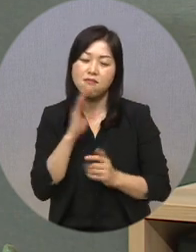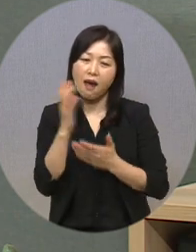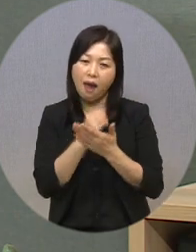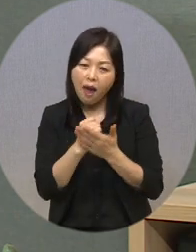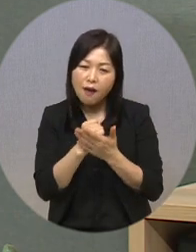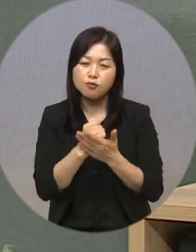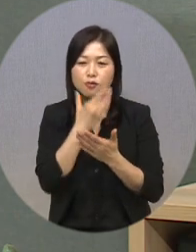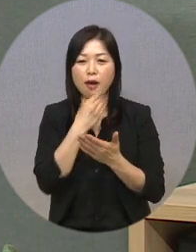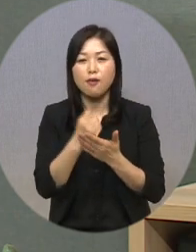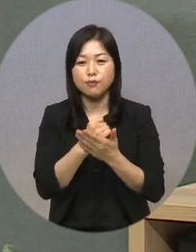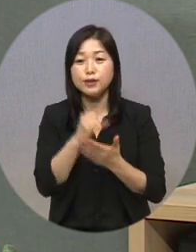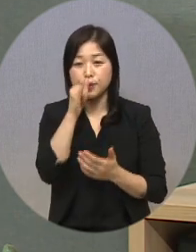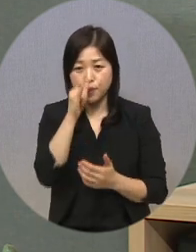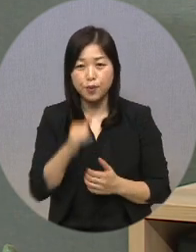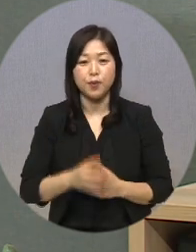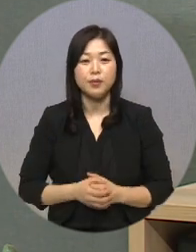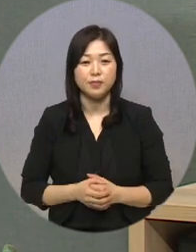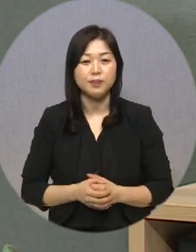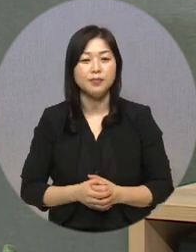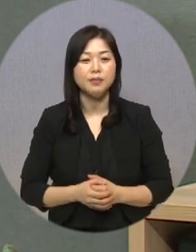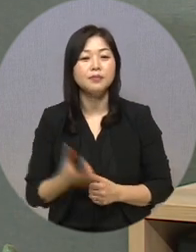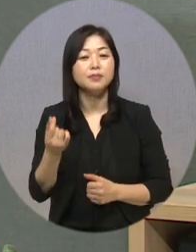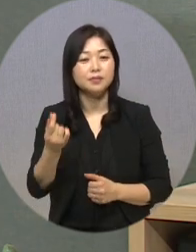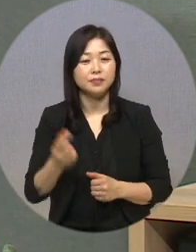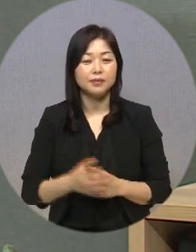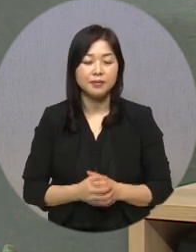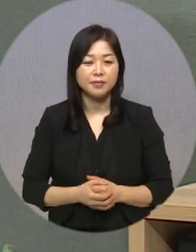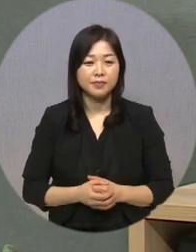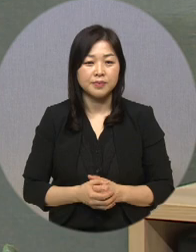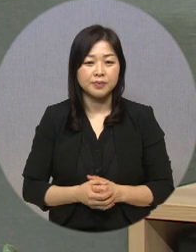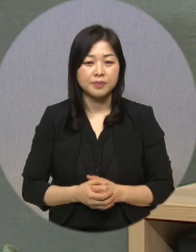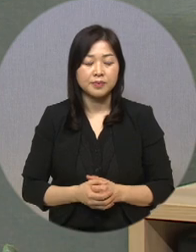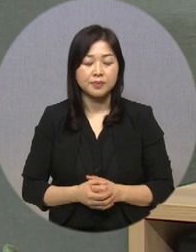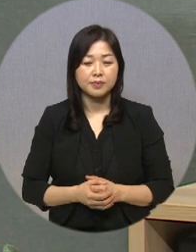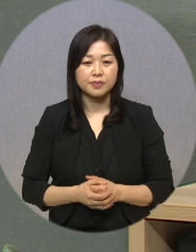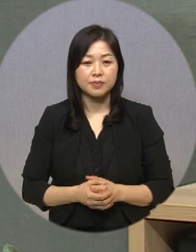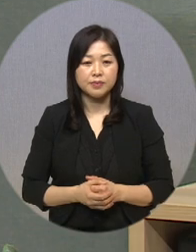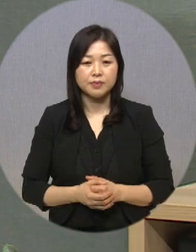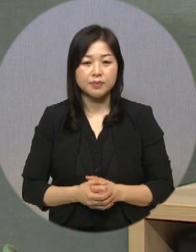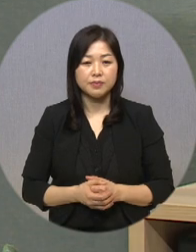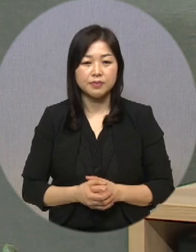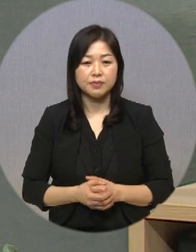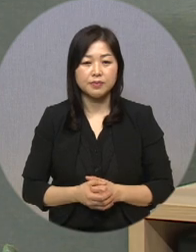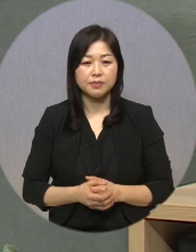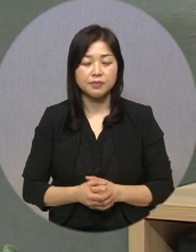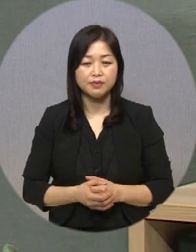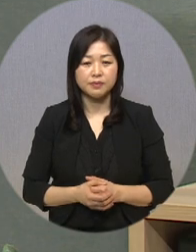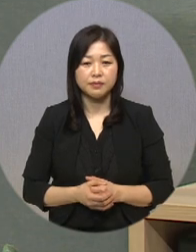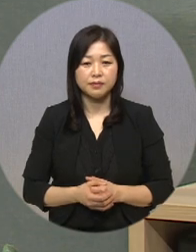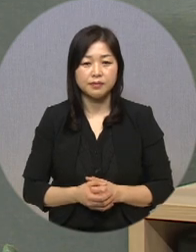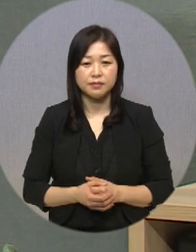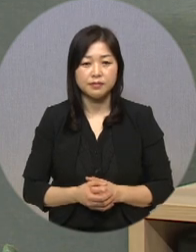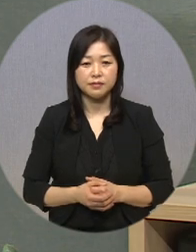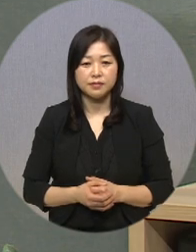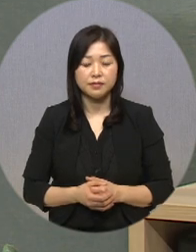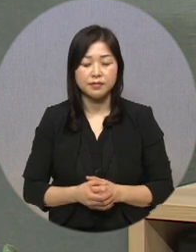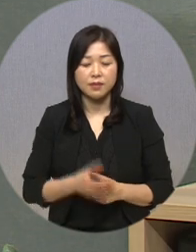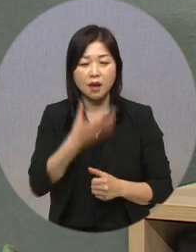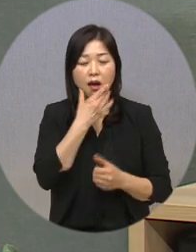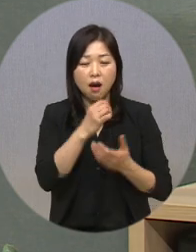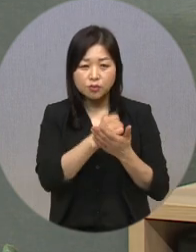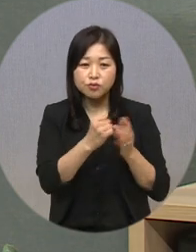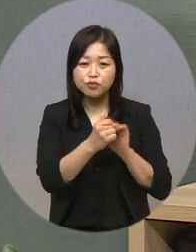엄청난 행운이 따랐고 맞아요. 네? 맞아. 그 아주 그 어떤 그 시나리오에 의해서